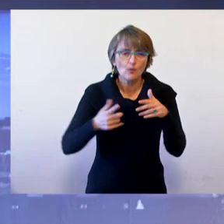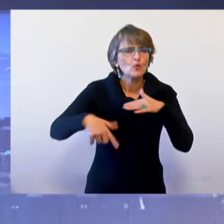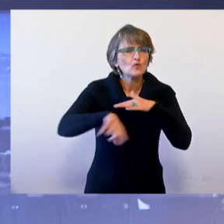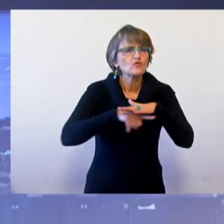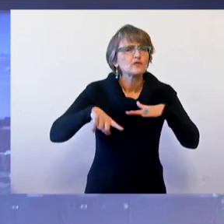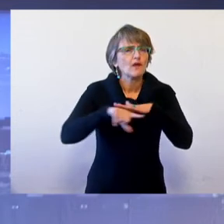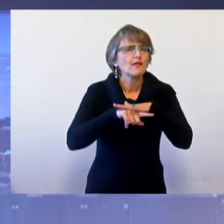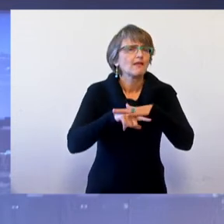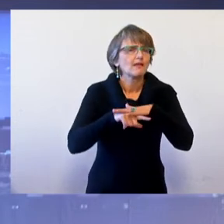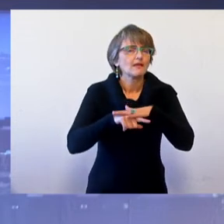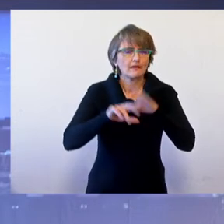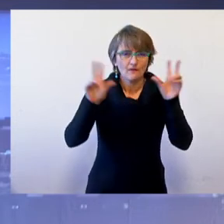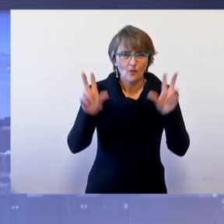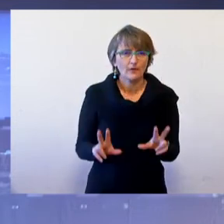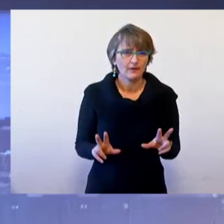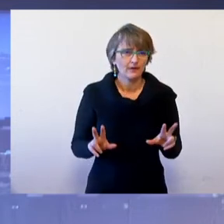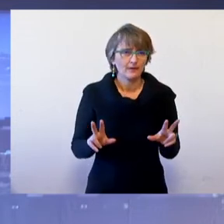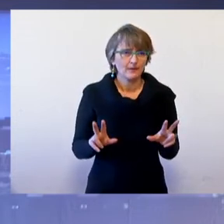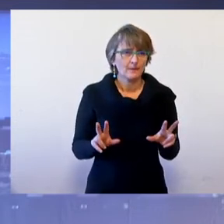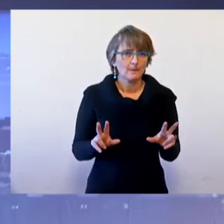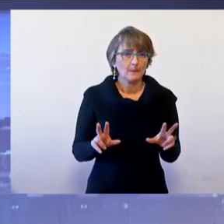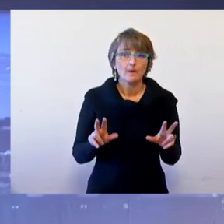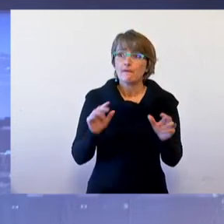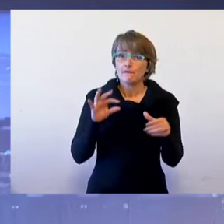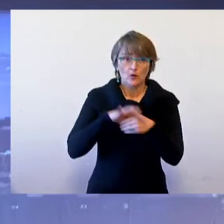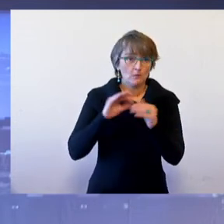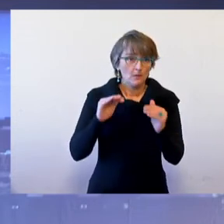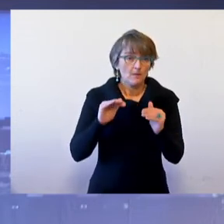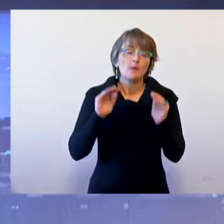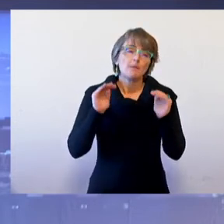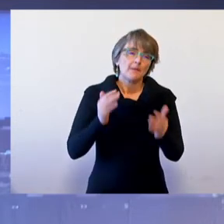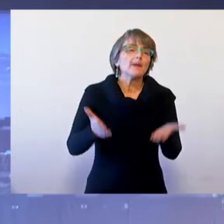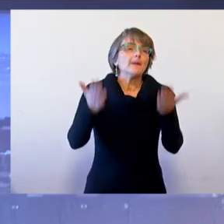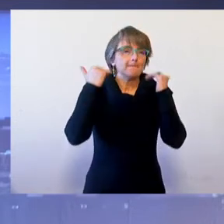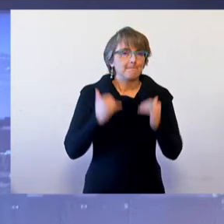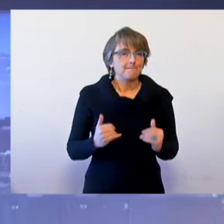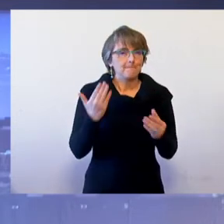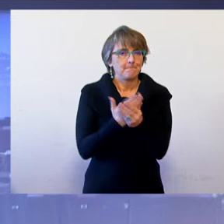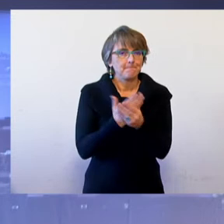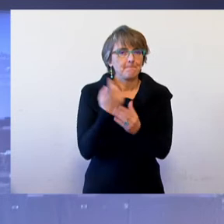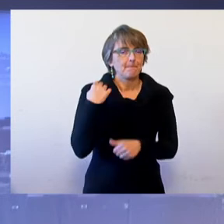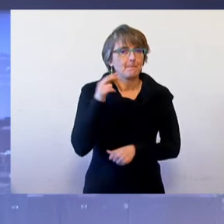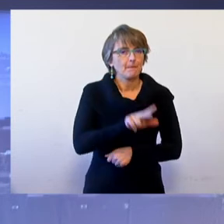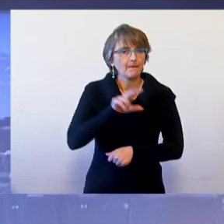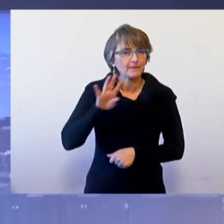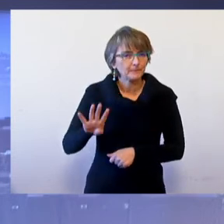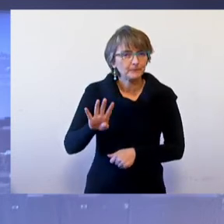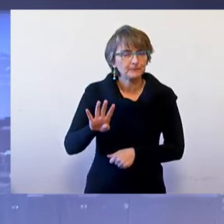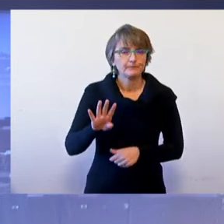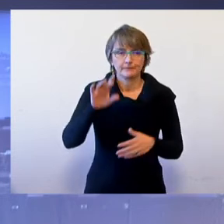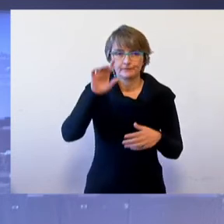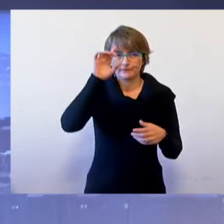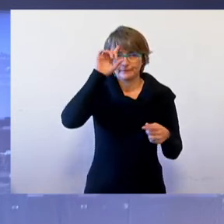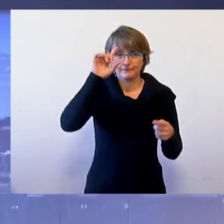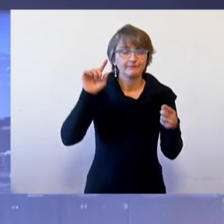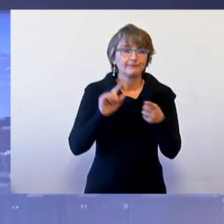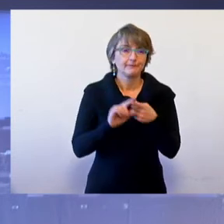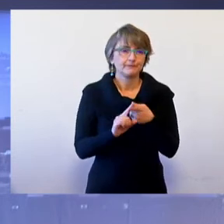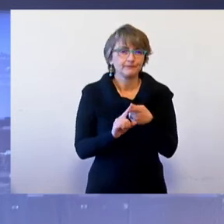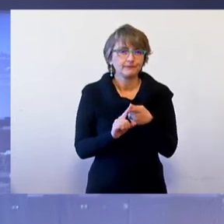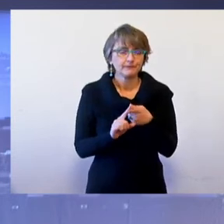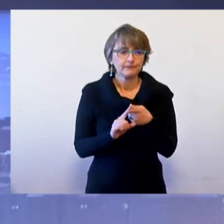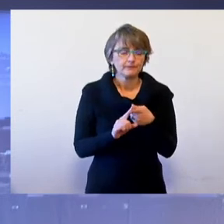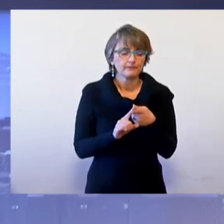logiciels informatiques. Même vote. Même vote. Affaire 34, programmation